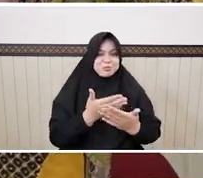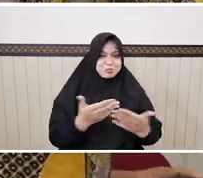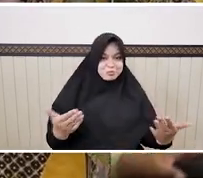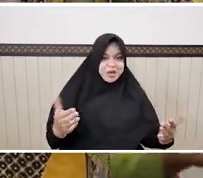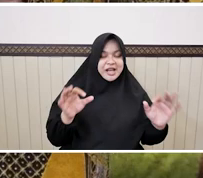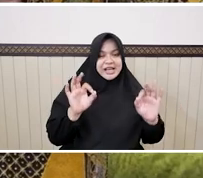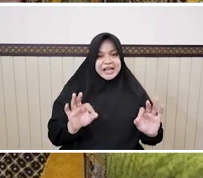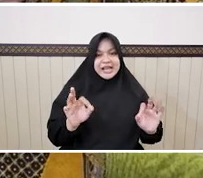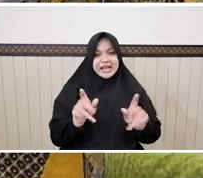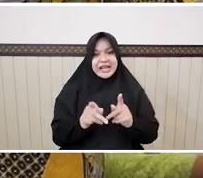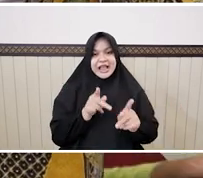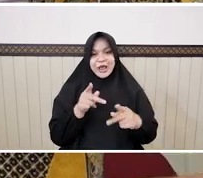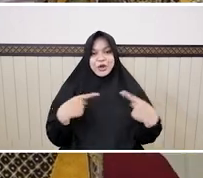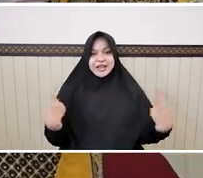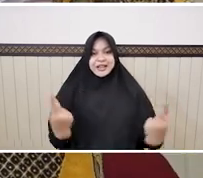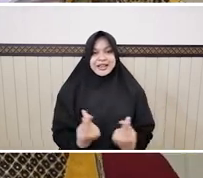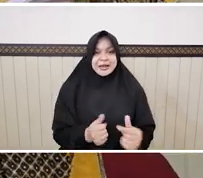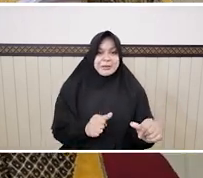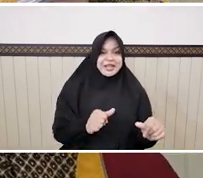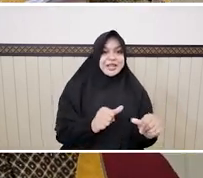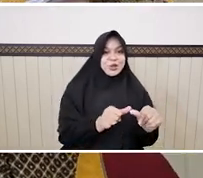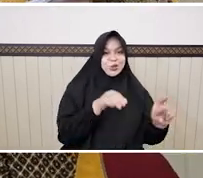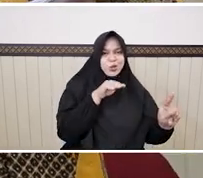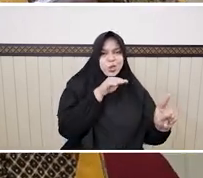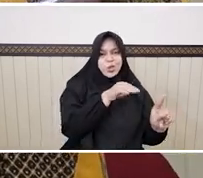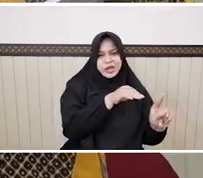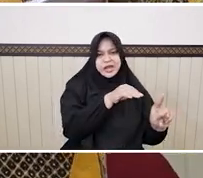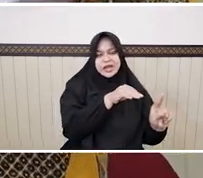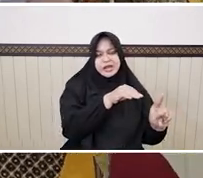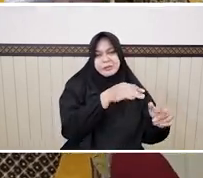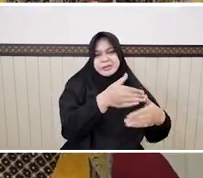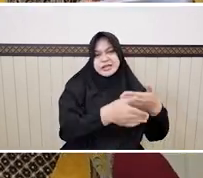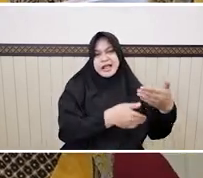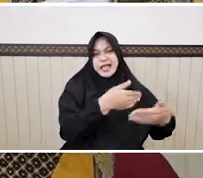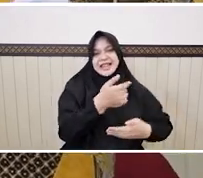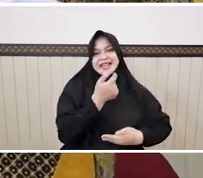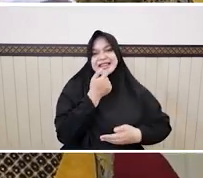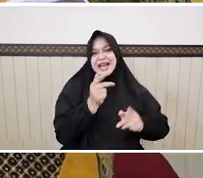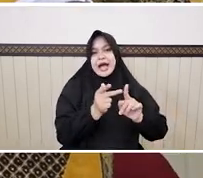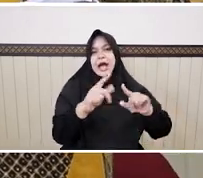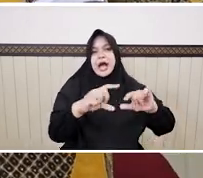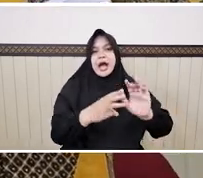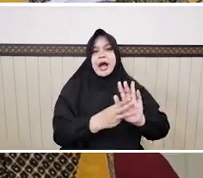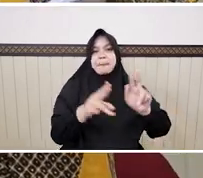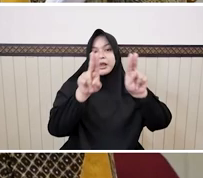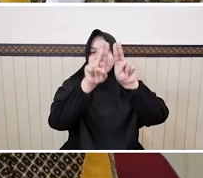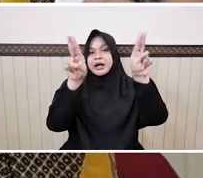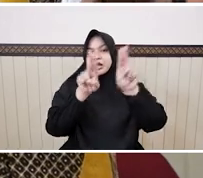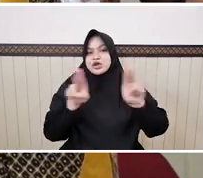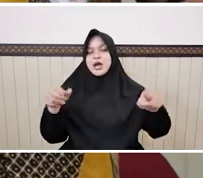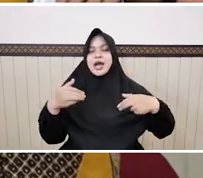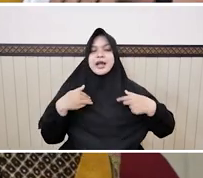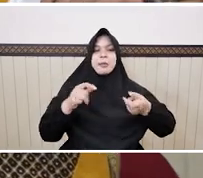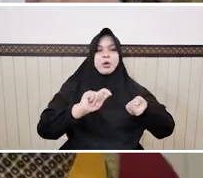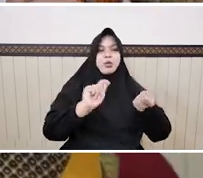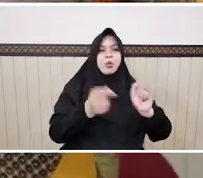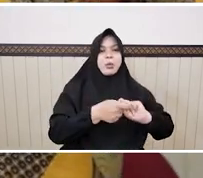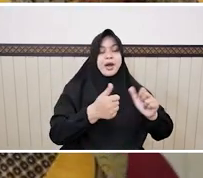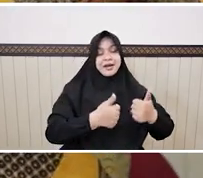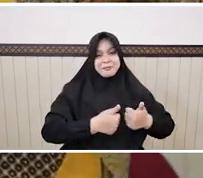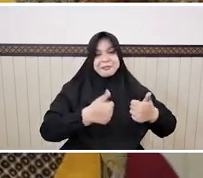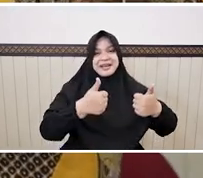kalau kita mengikuti perjalanan mengenai hak asasi manusia secara internasional ada perubahan yang cukup